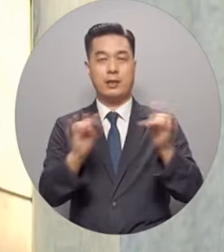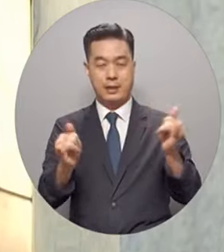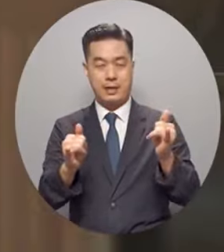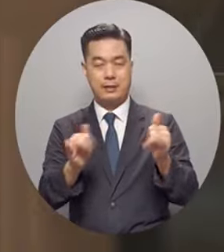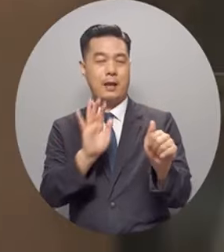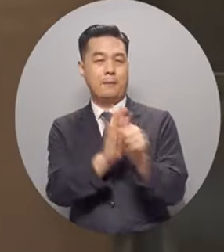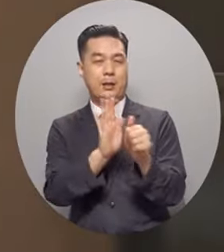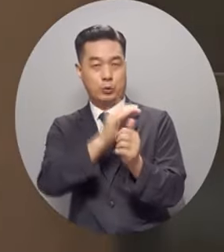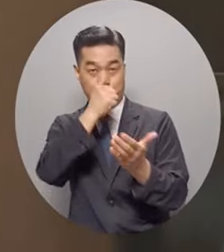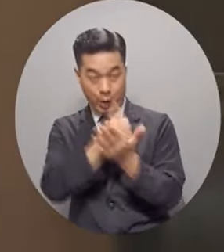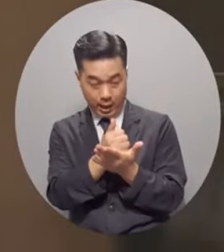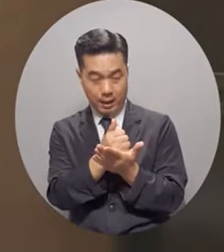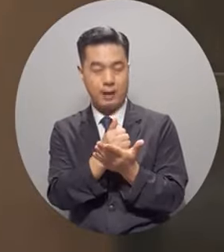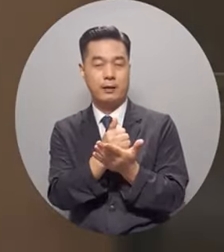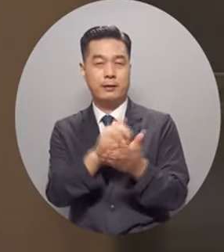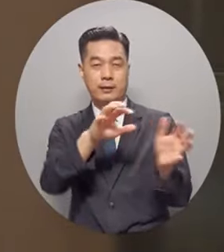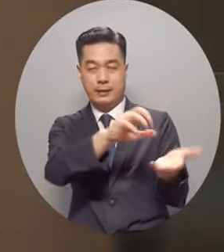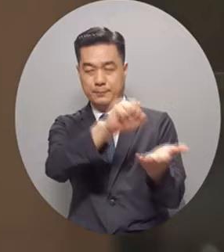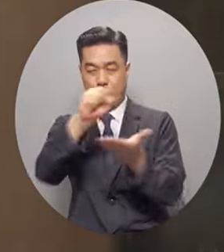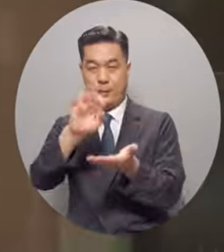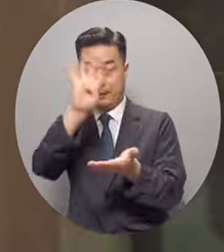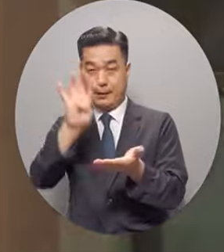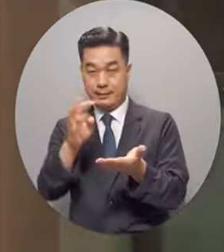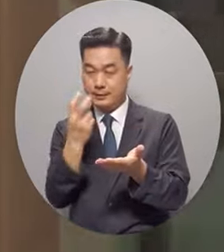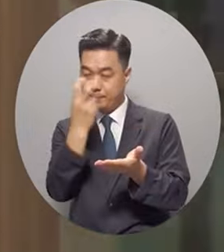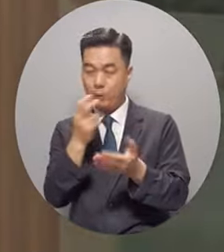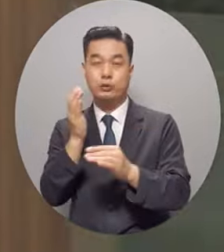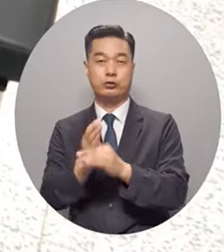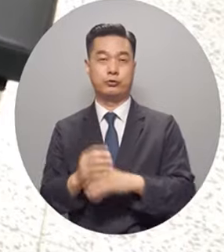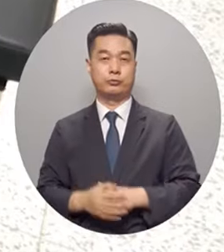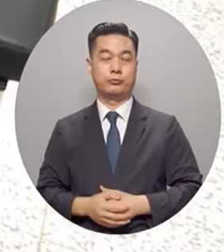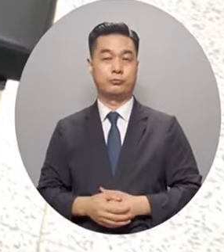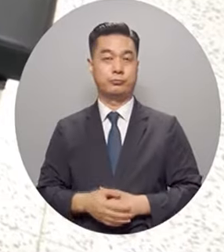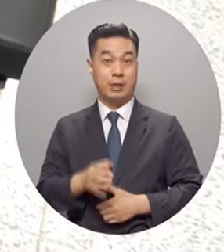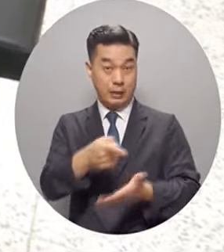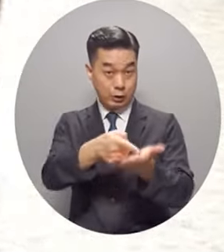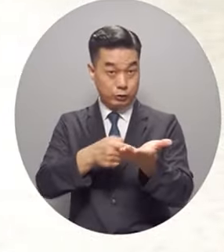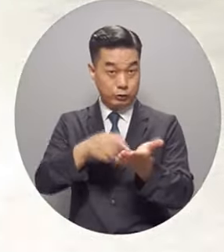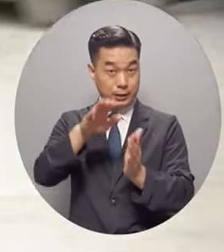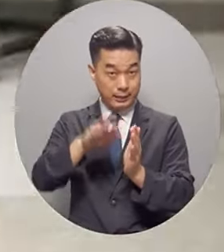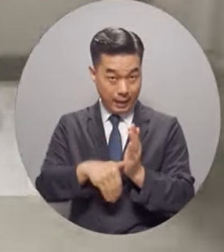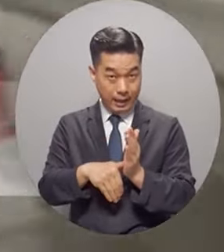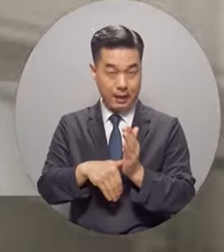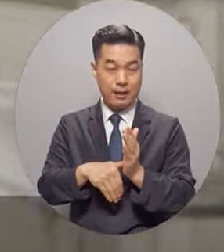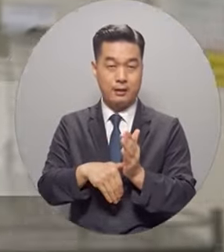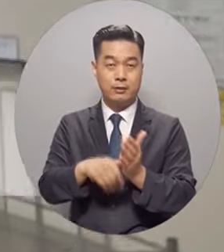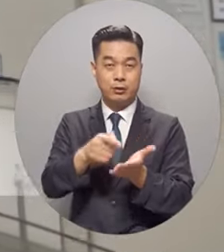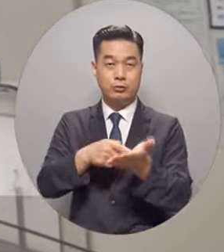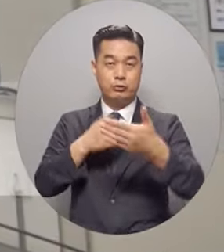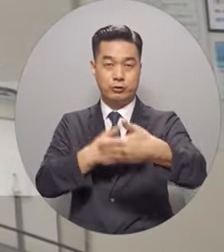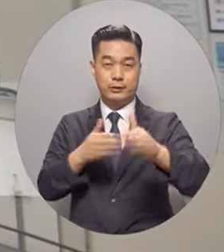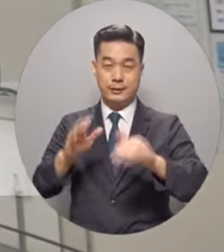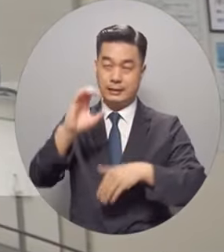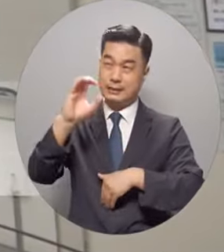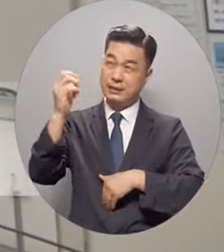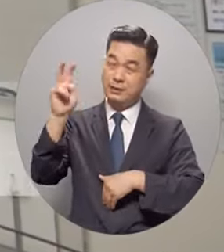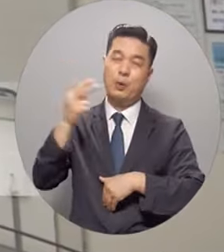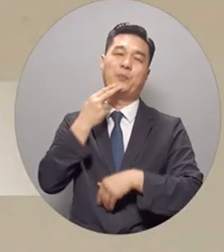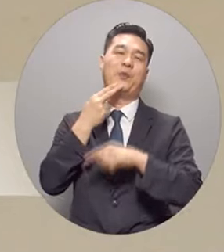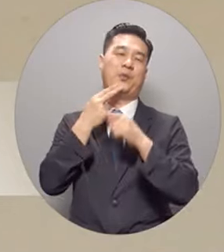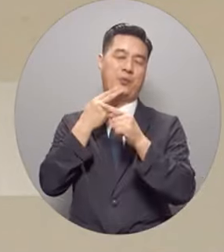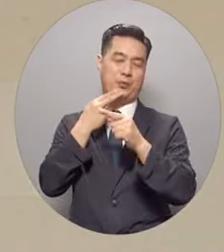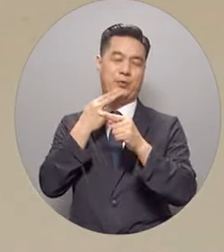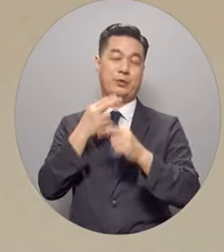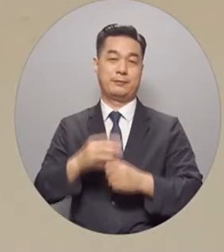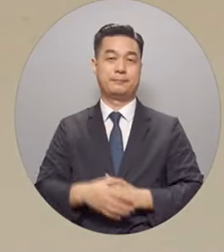입건할지 여부도 함께 살펴보고 있습니다 다만 수술 당시 병원 수술실 내부에 cct 없던 걸로